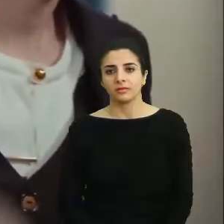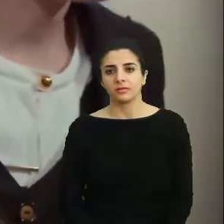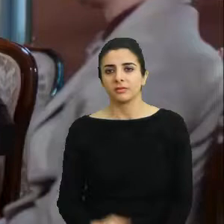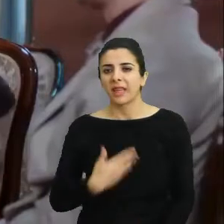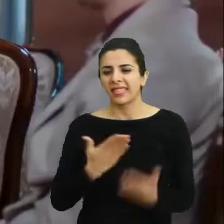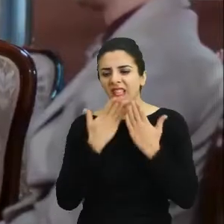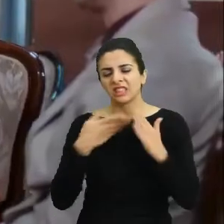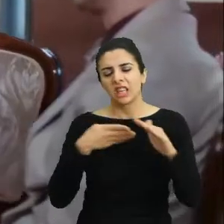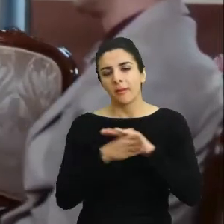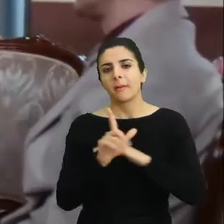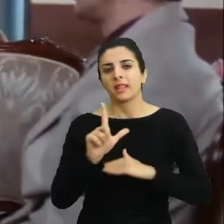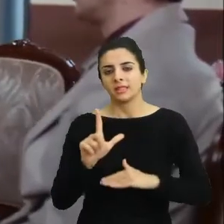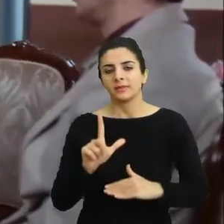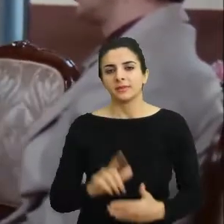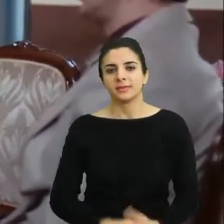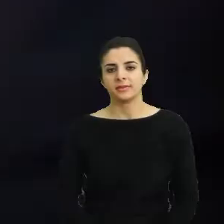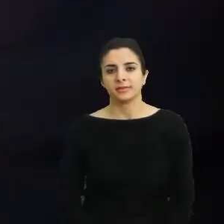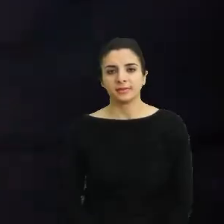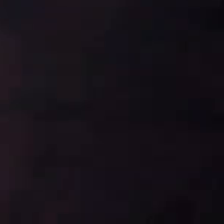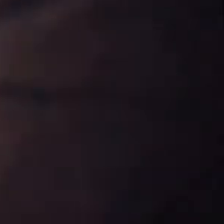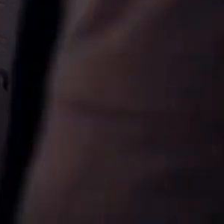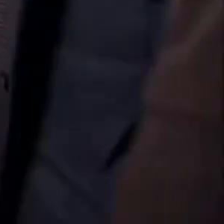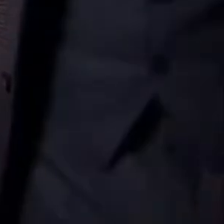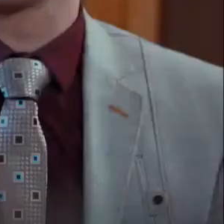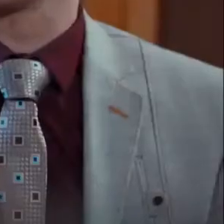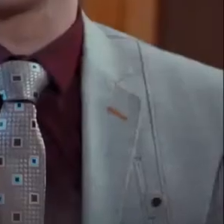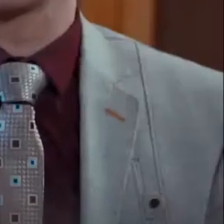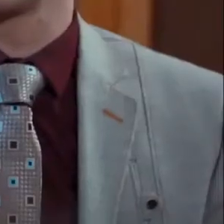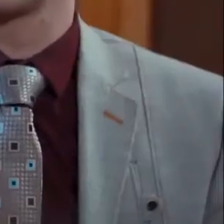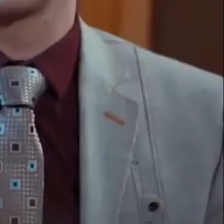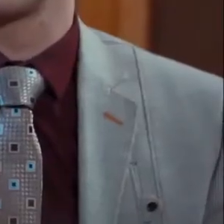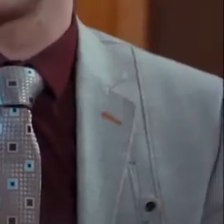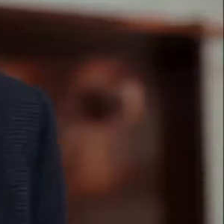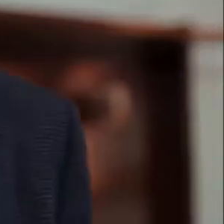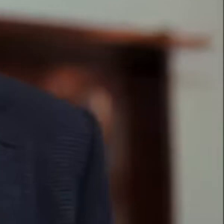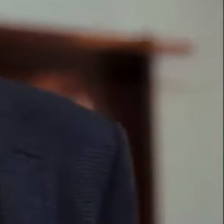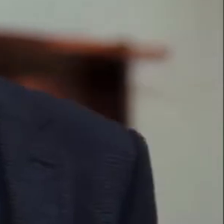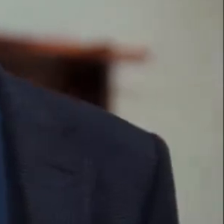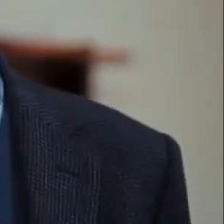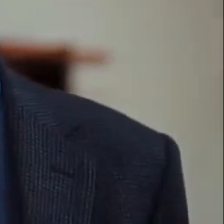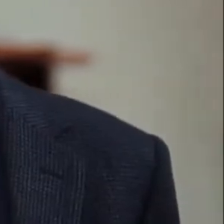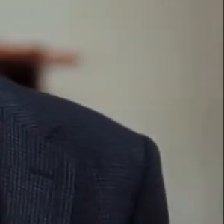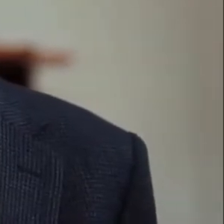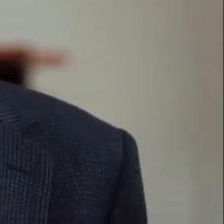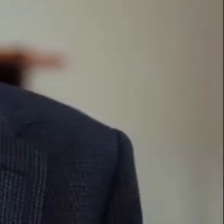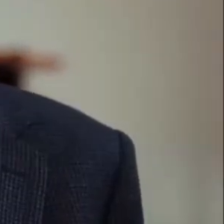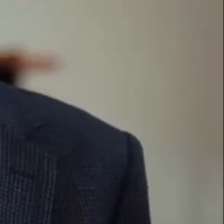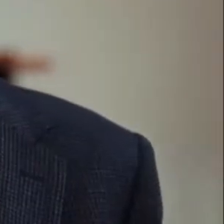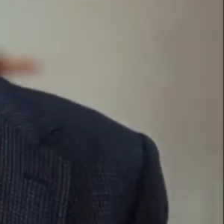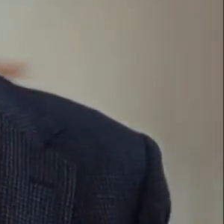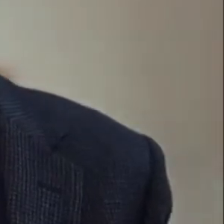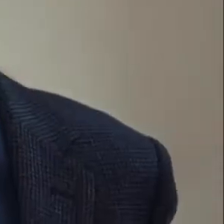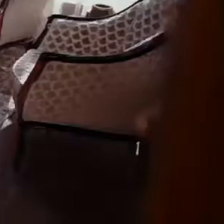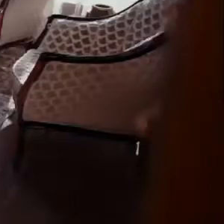Beni derse gibi olmaz. Zehra kapıya yürürken Süleyman Cahit'e dönüp bunu yapmayacaktın der gibi kafa salladı. Erdem de